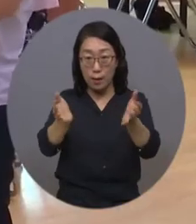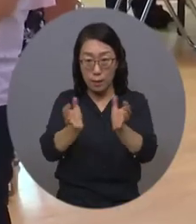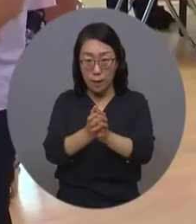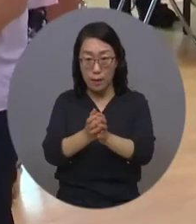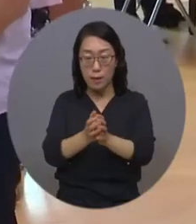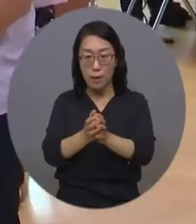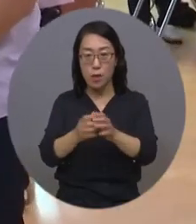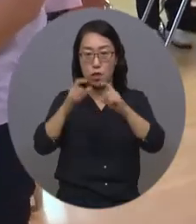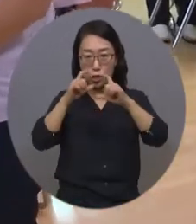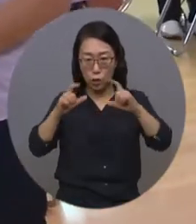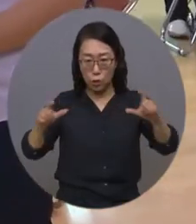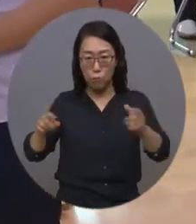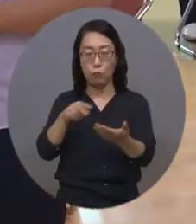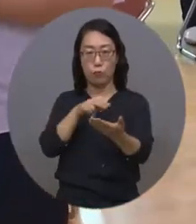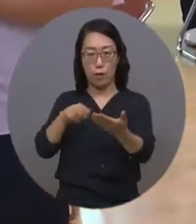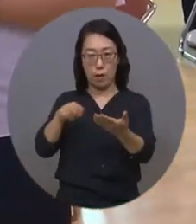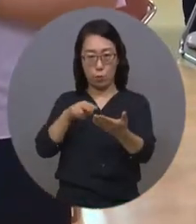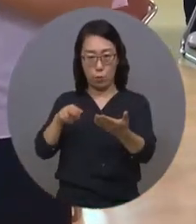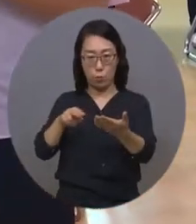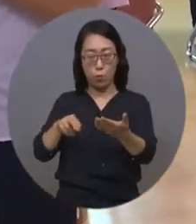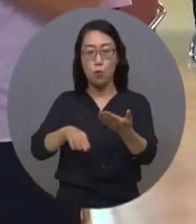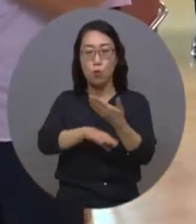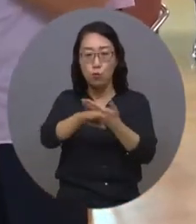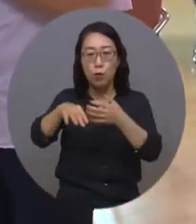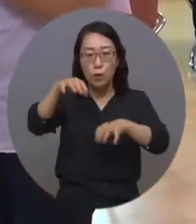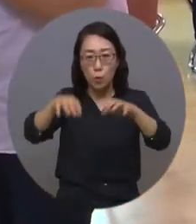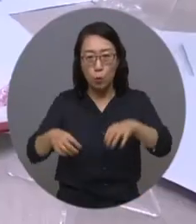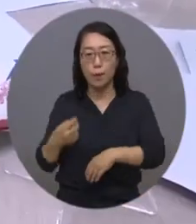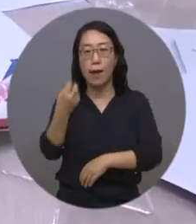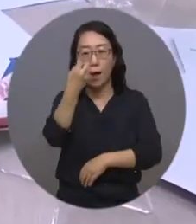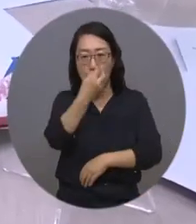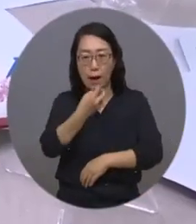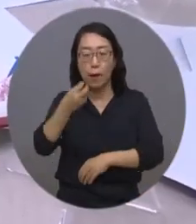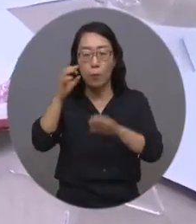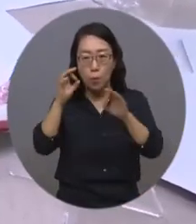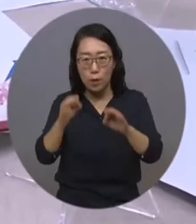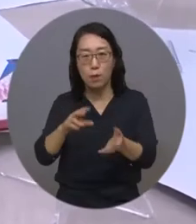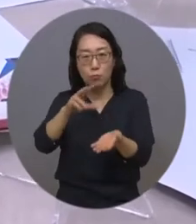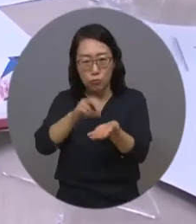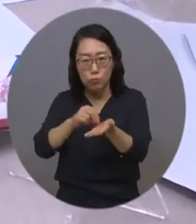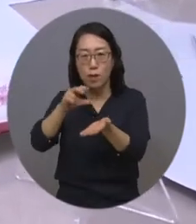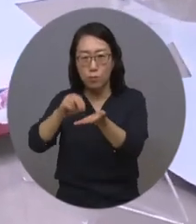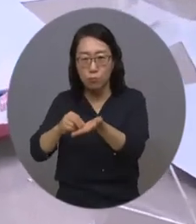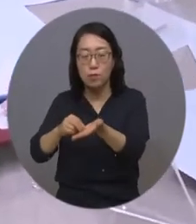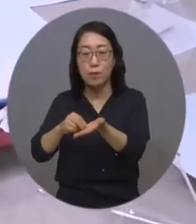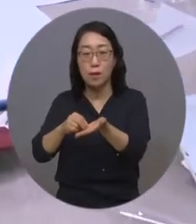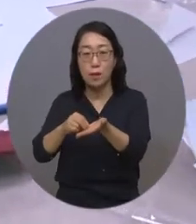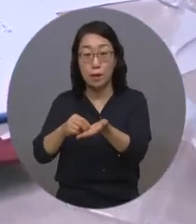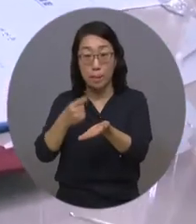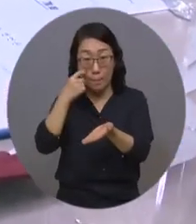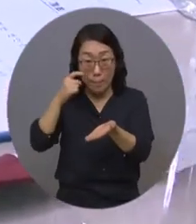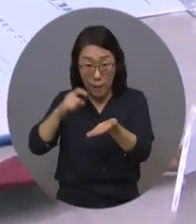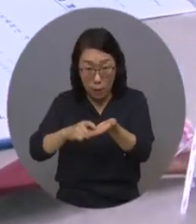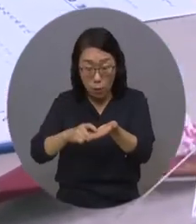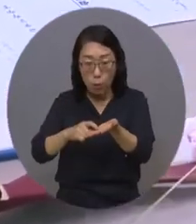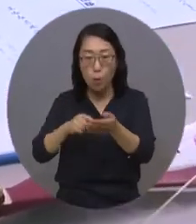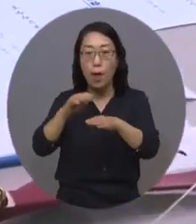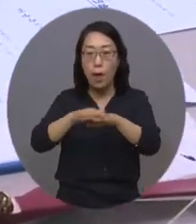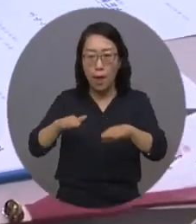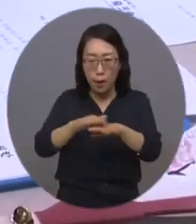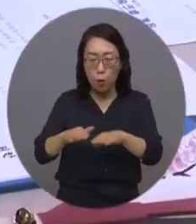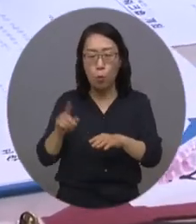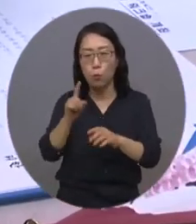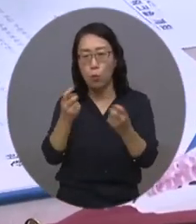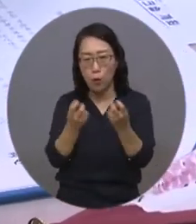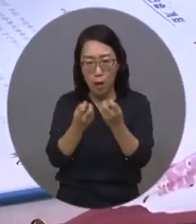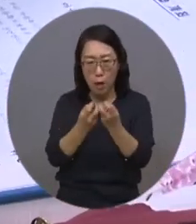선언문 낭독을 시작으로 우리 동네 알아보기, 문제 파악과 해결 모색을 위한 토론회를